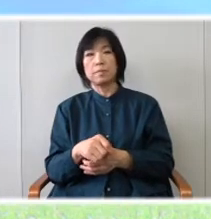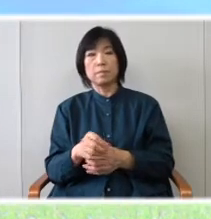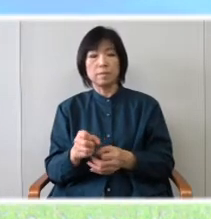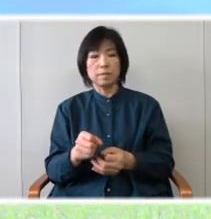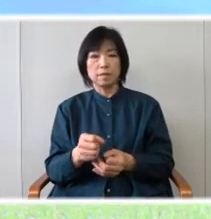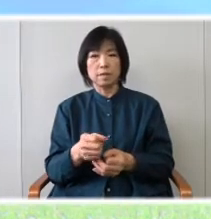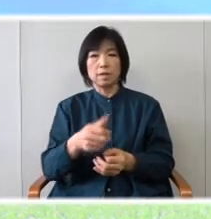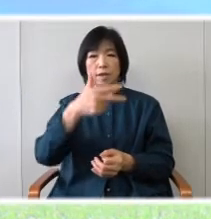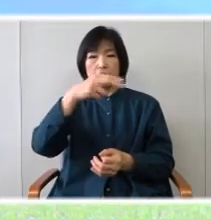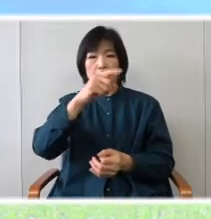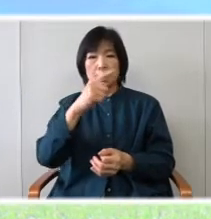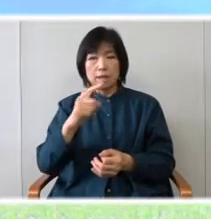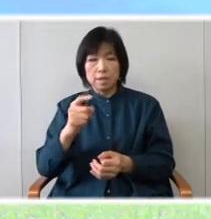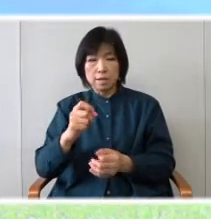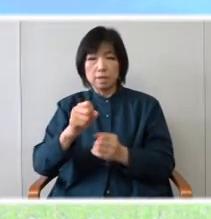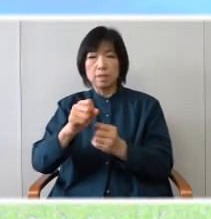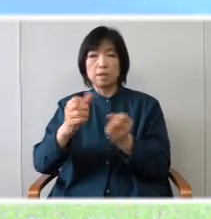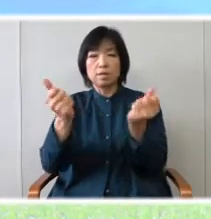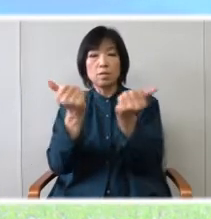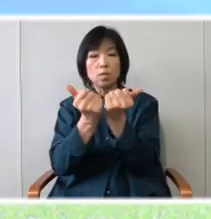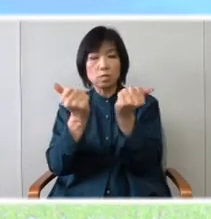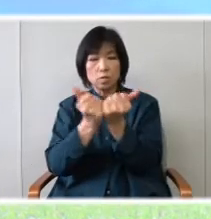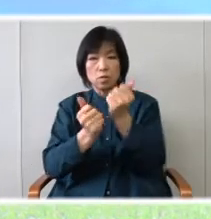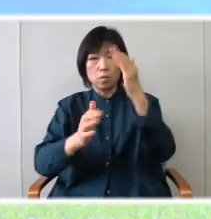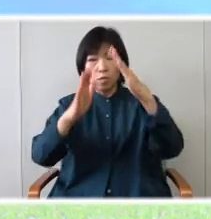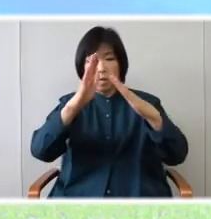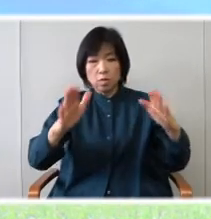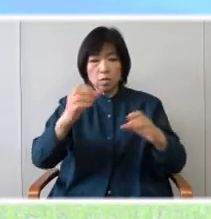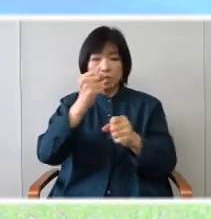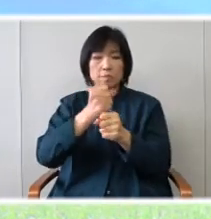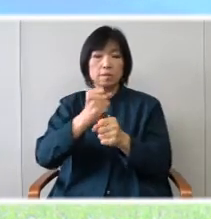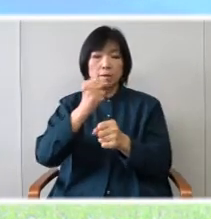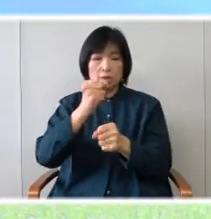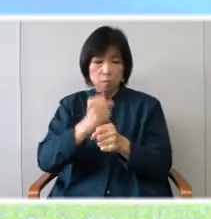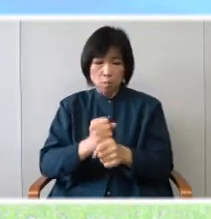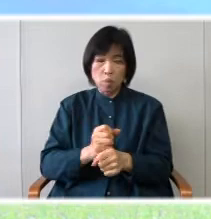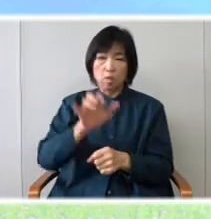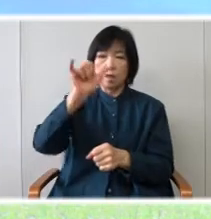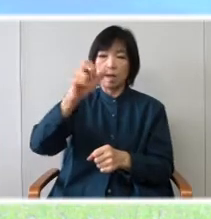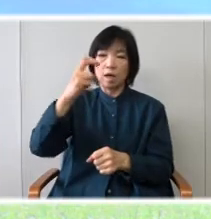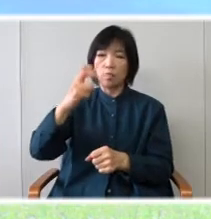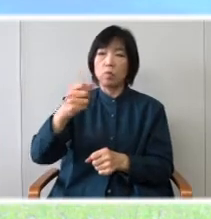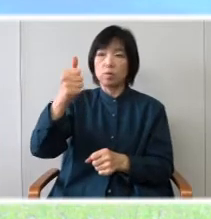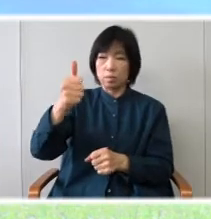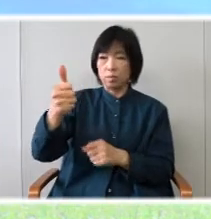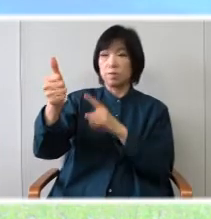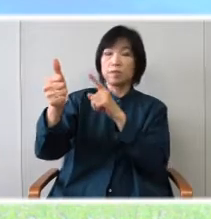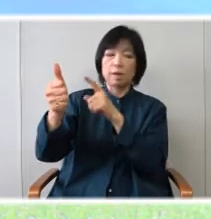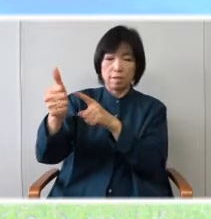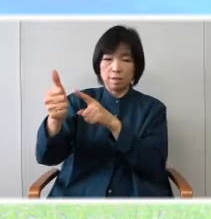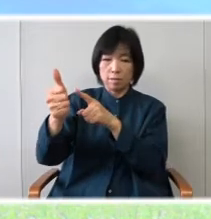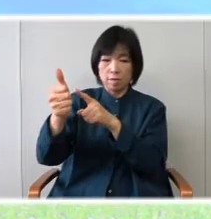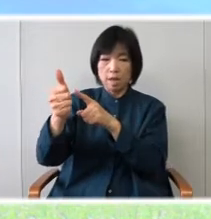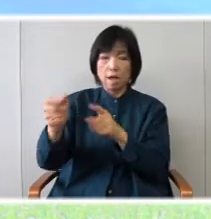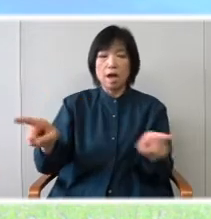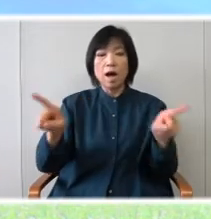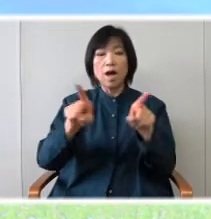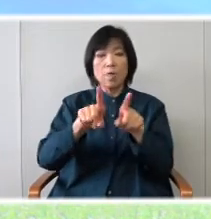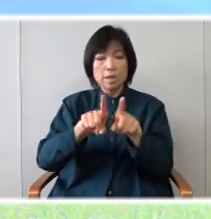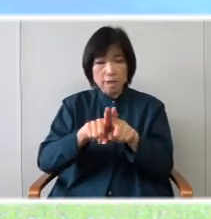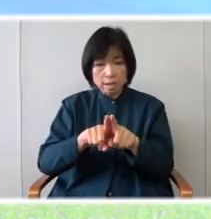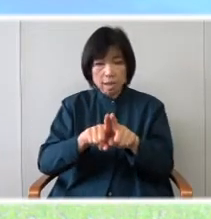勒です。で、その森の中に、お墓があったりしておりますので、まあ、合わせてそうしたところを見ても